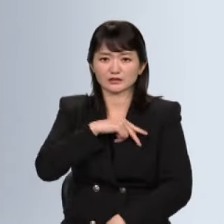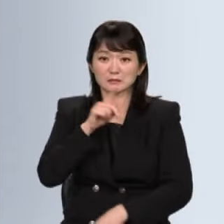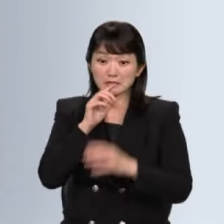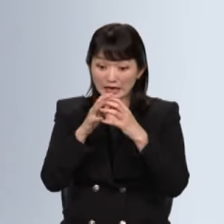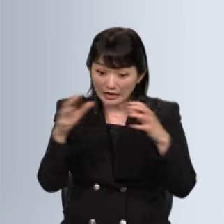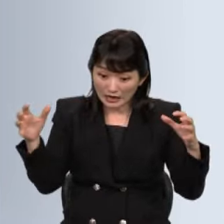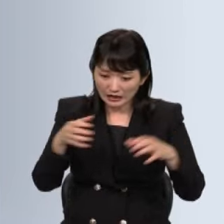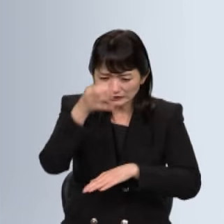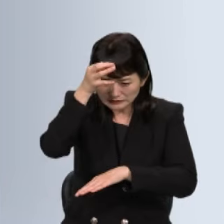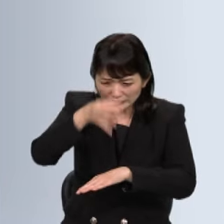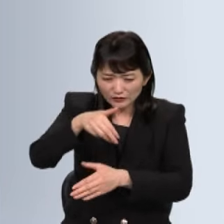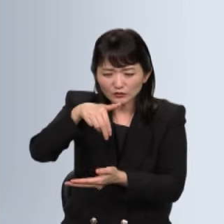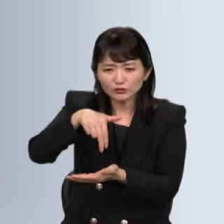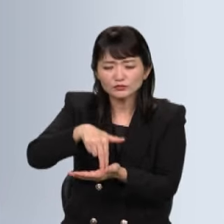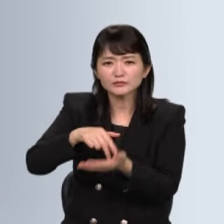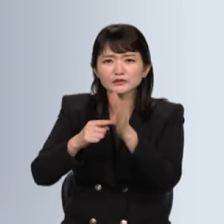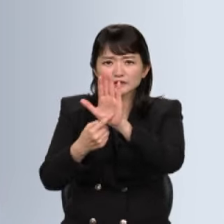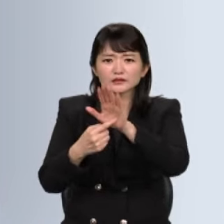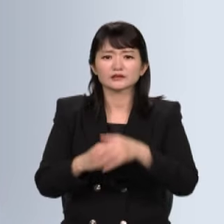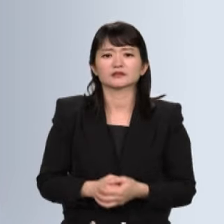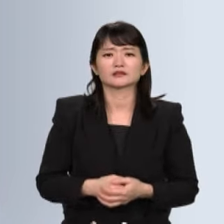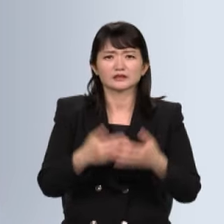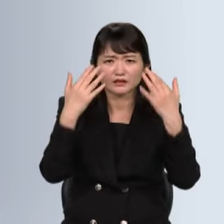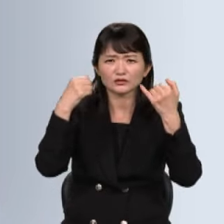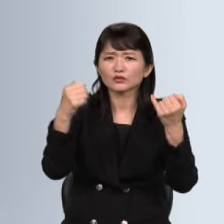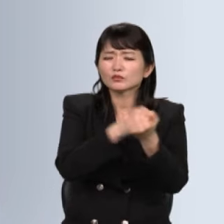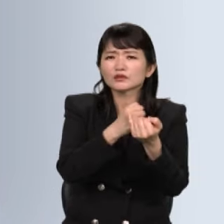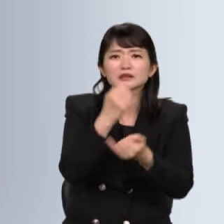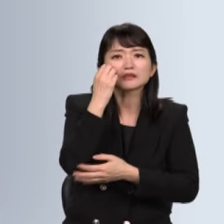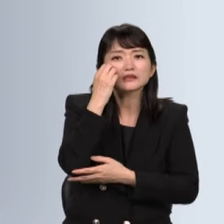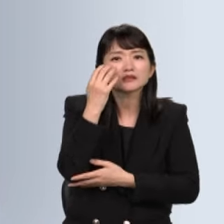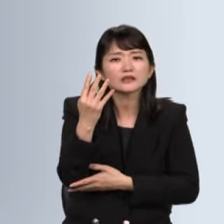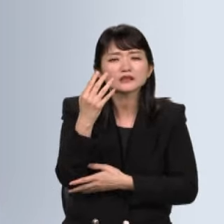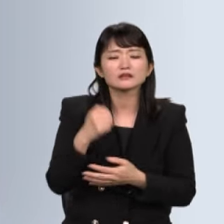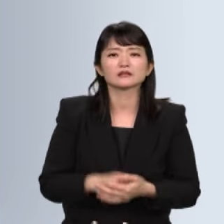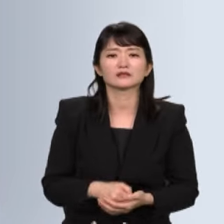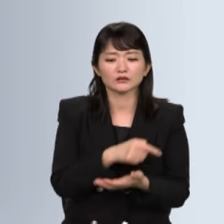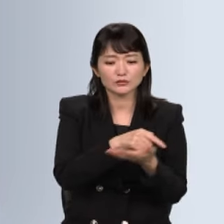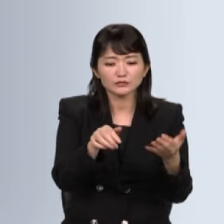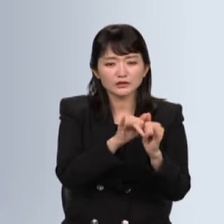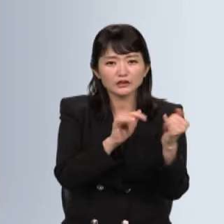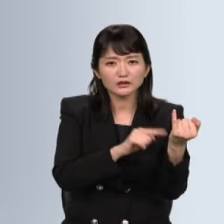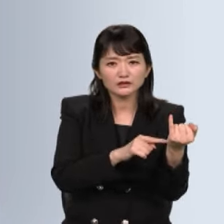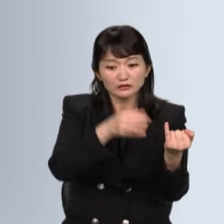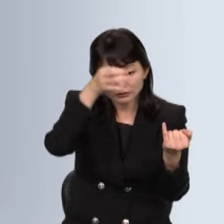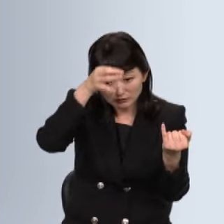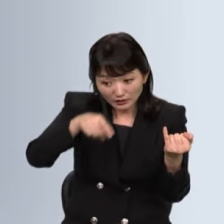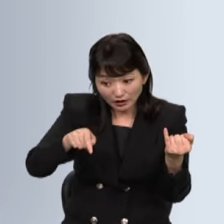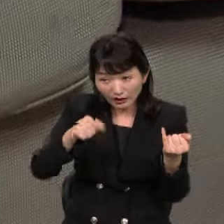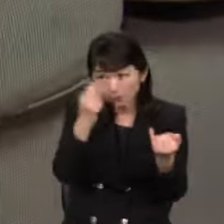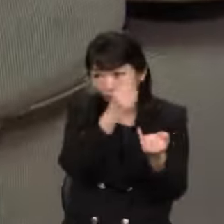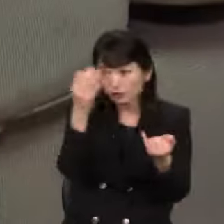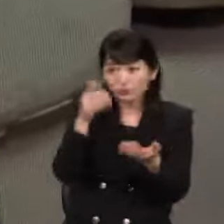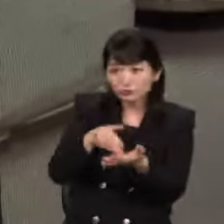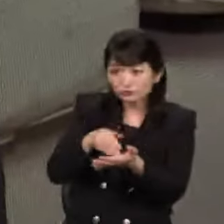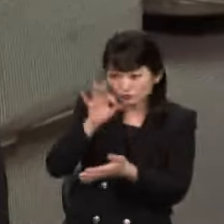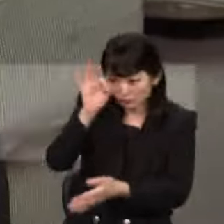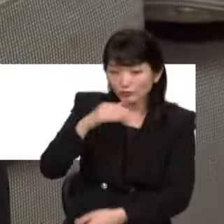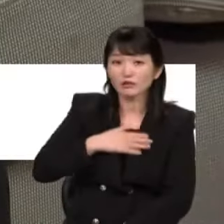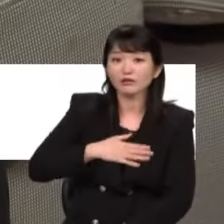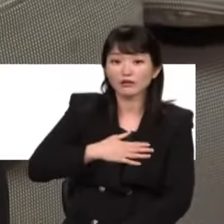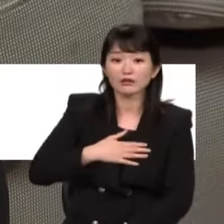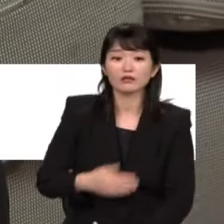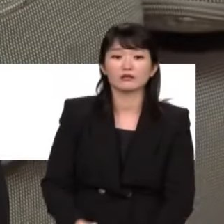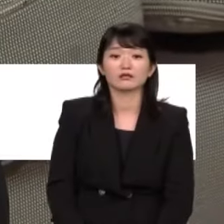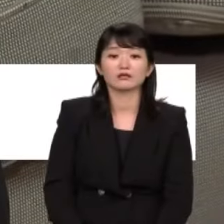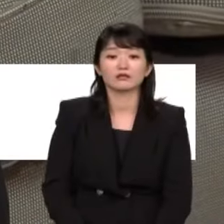냈습니다. 학폭 신고를 하고 넉 달 만인데 피해자 측은 사과 사실도 언론 보도를 통해 알았습니다. 그 부모가